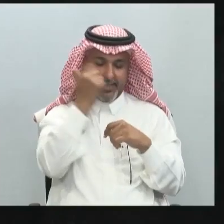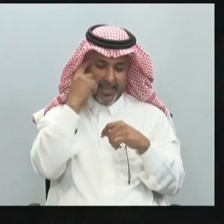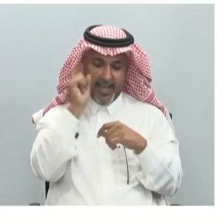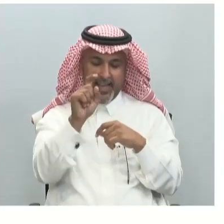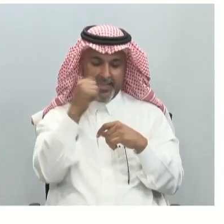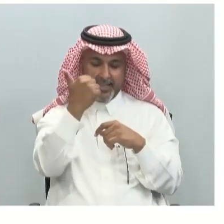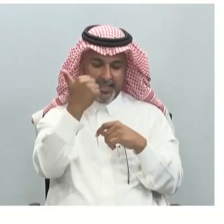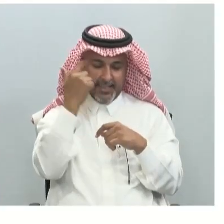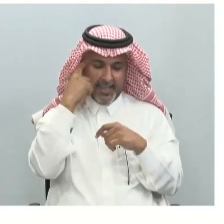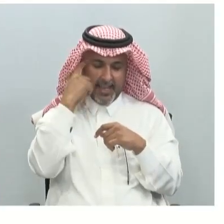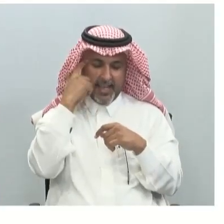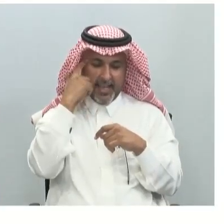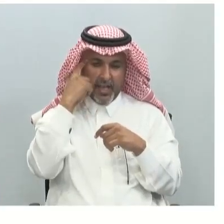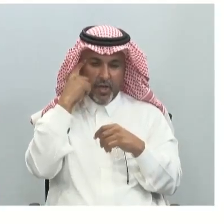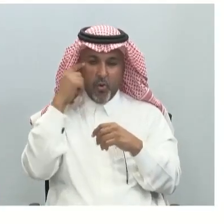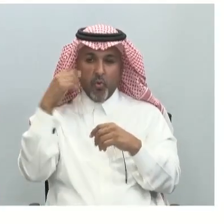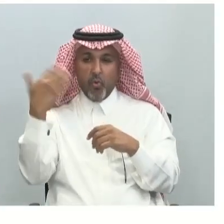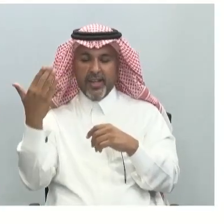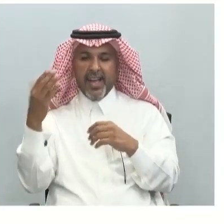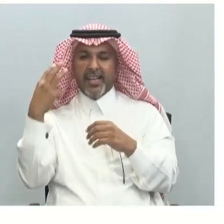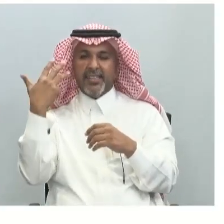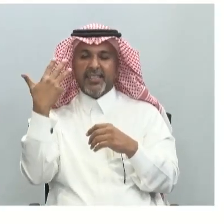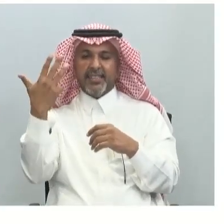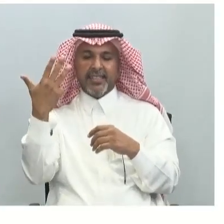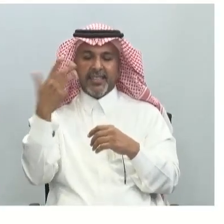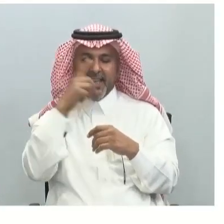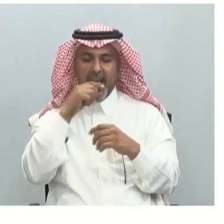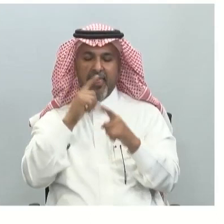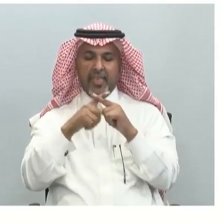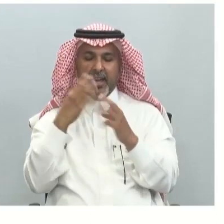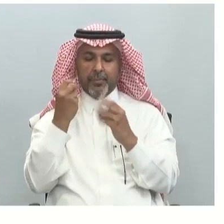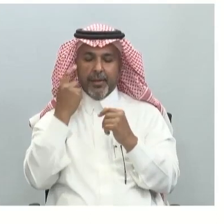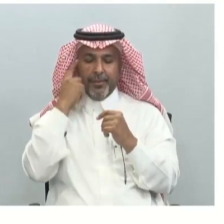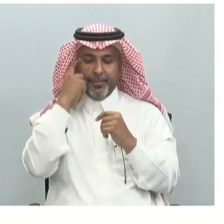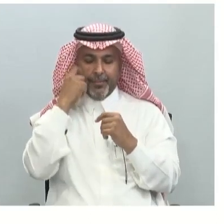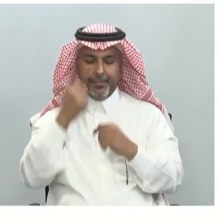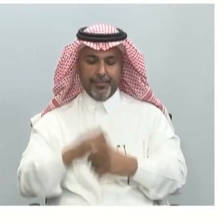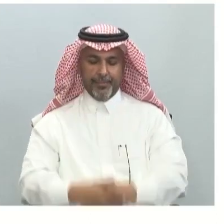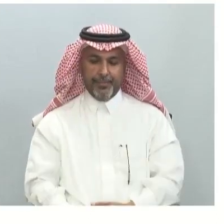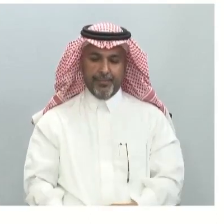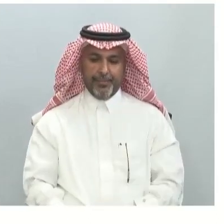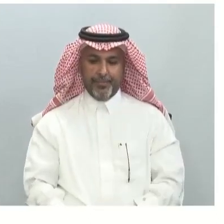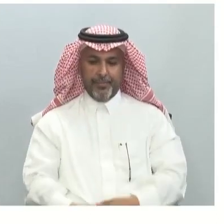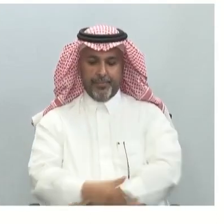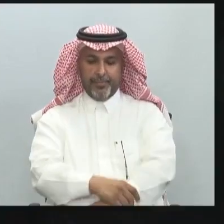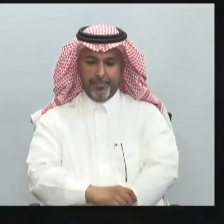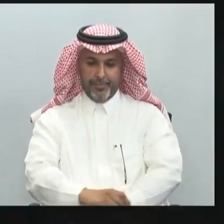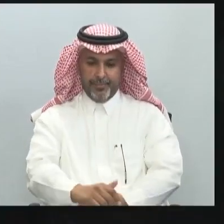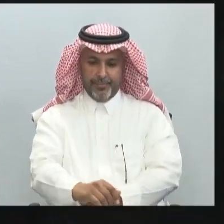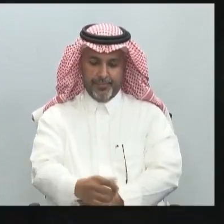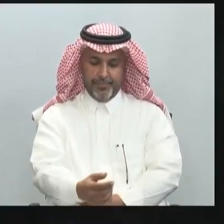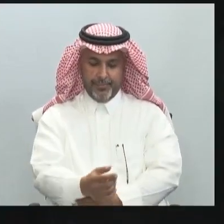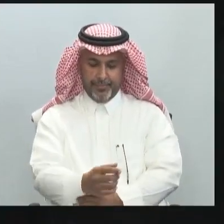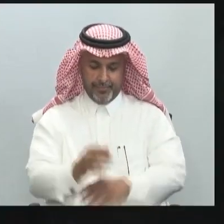كل العددين موجبين ليه لانه عندي هنا جمعهم بالسالب فكيف عددين موجبين اجمعهم يعطي سالب او لما يكون كلا العددين